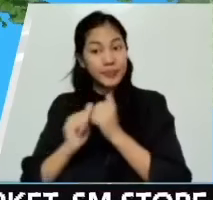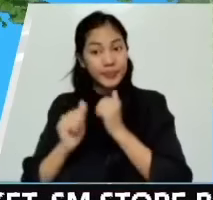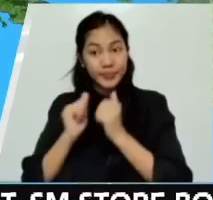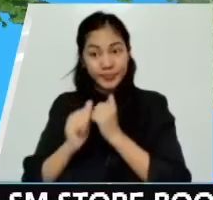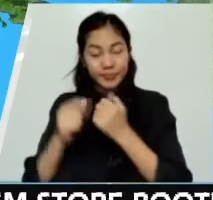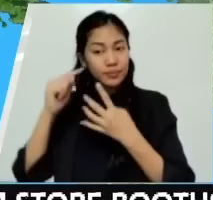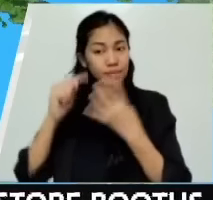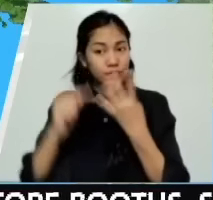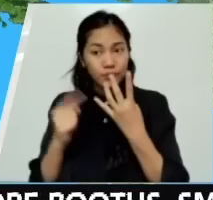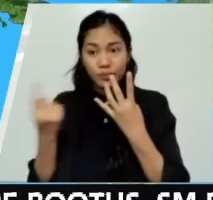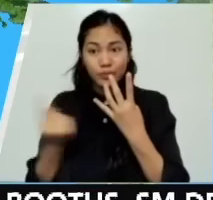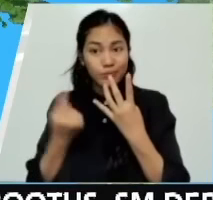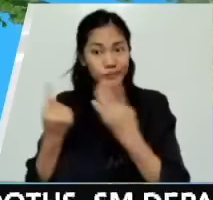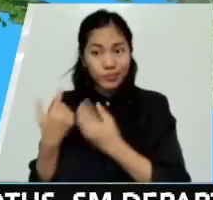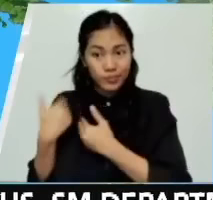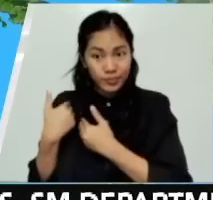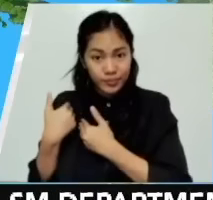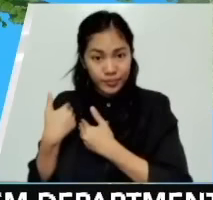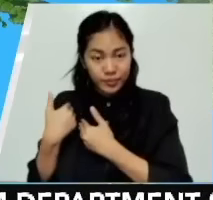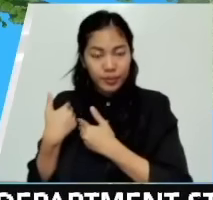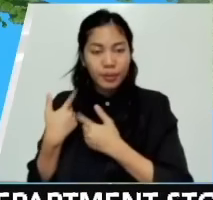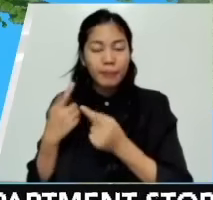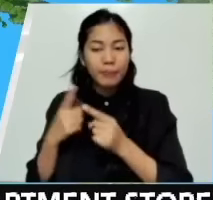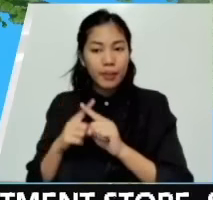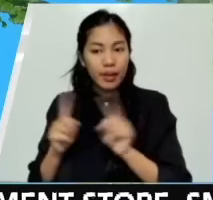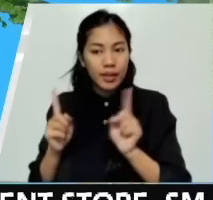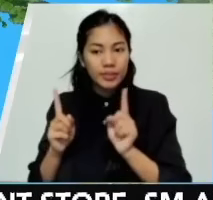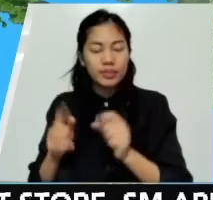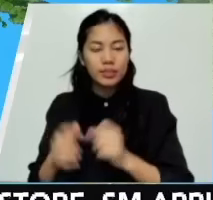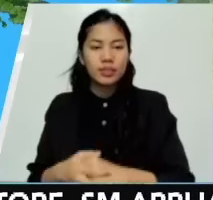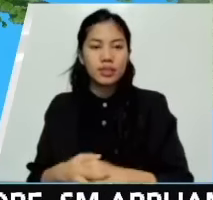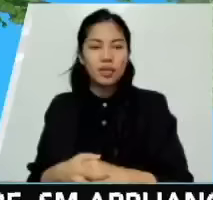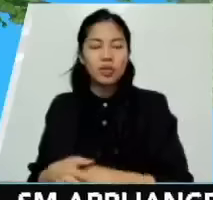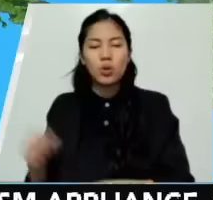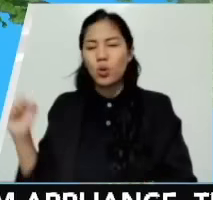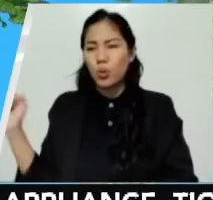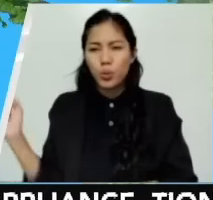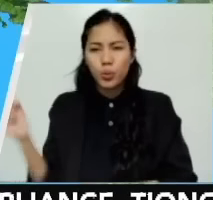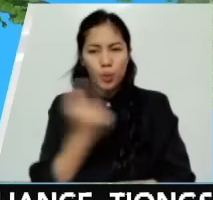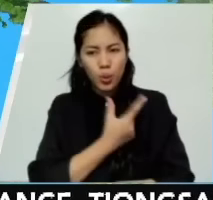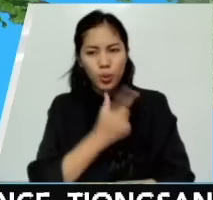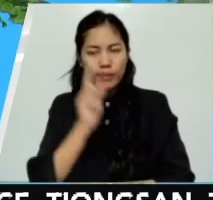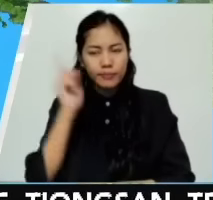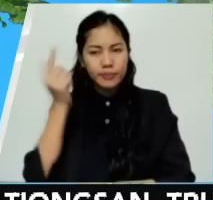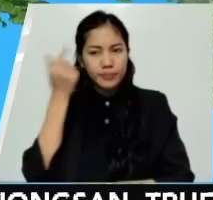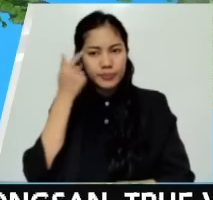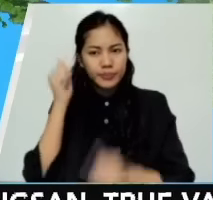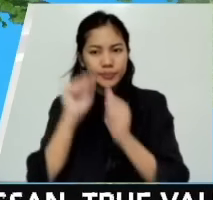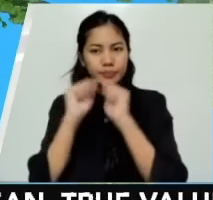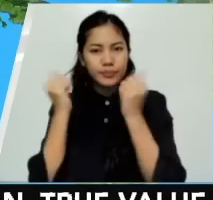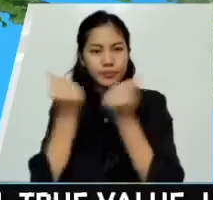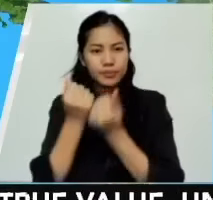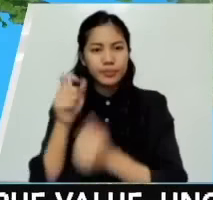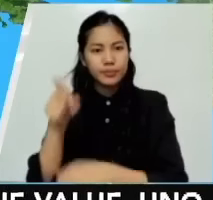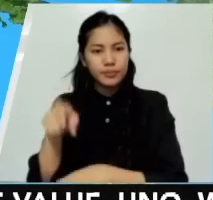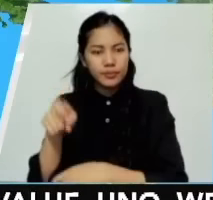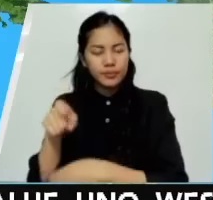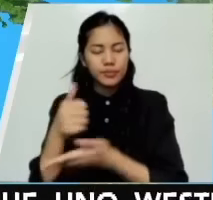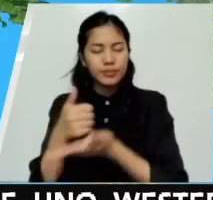Meron din pong pag-uutos na dapat lahat ng ahensya na gobyerno na kinakailangan magbigay ng tulong ay magbigay